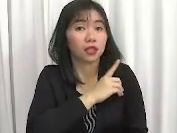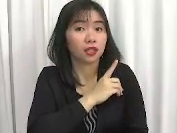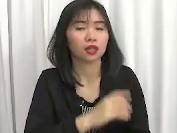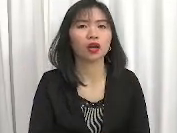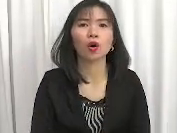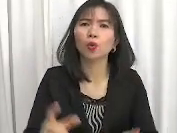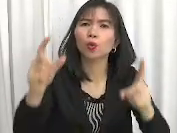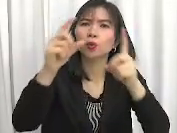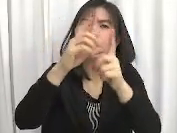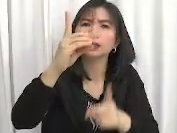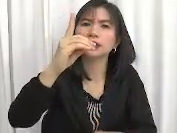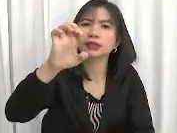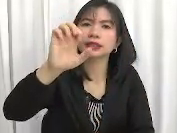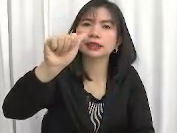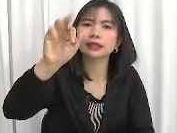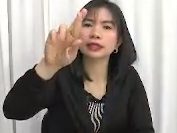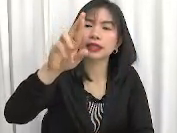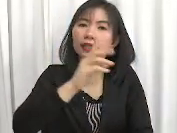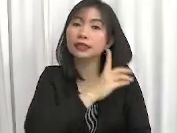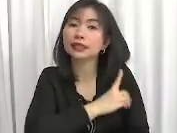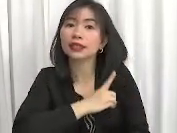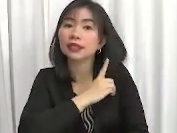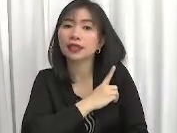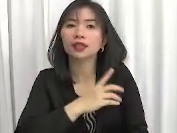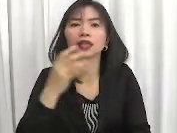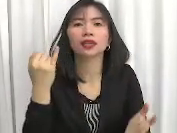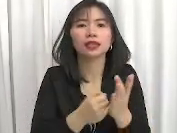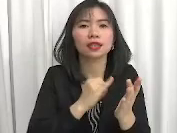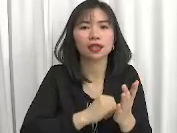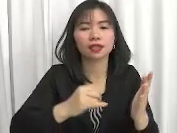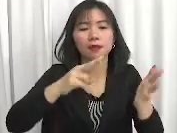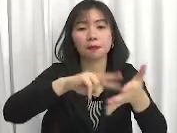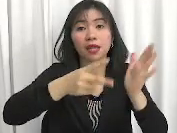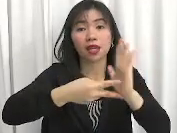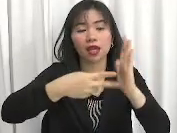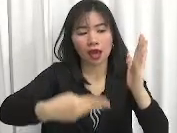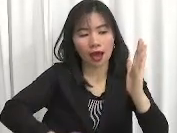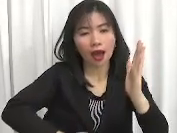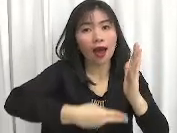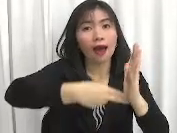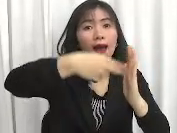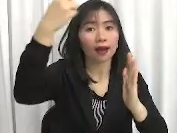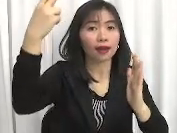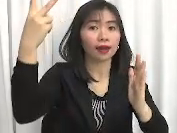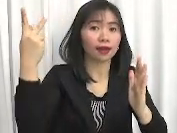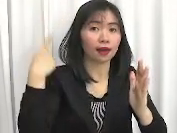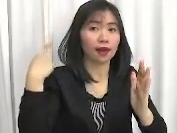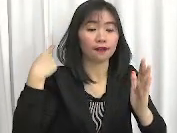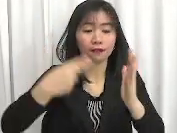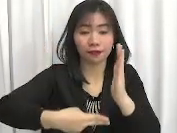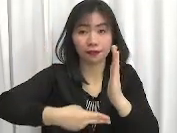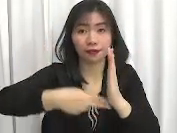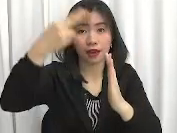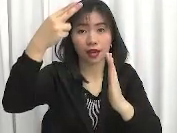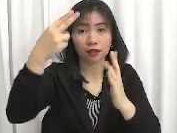ay yan yung sinasabing highly valued. Yeah, highly tama, valued. Tama. Yung mataas